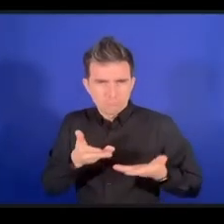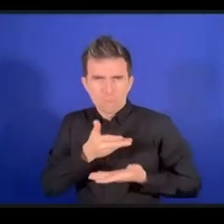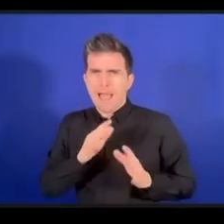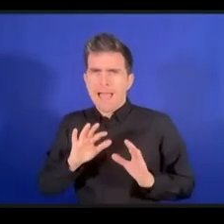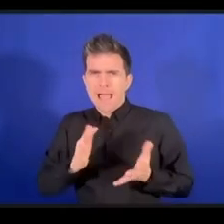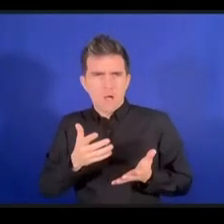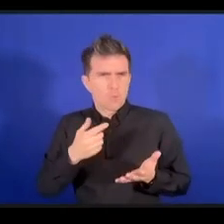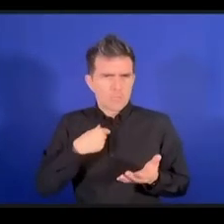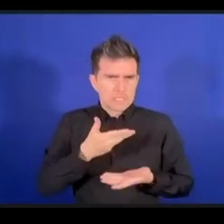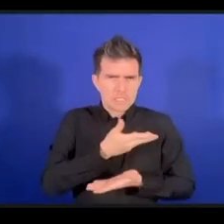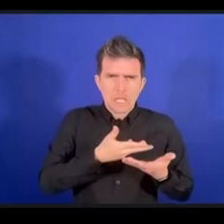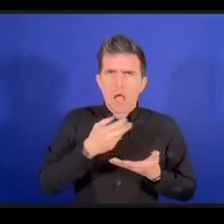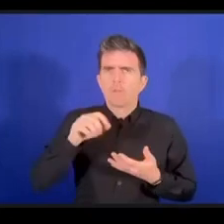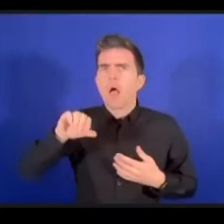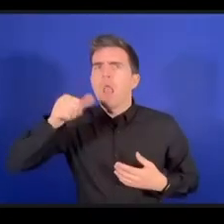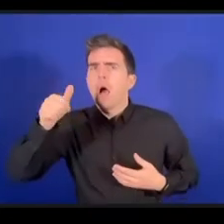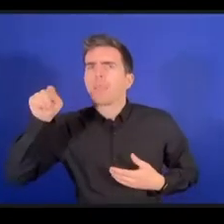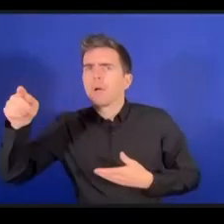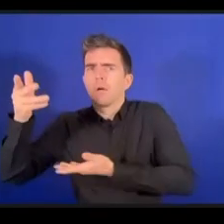我们